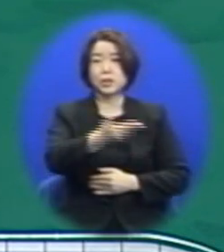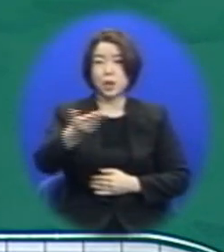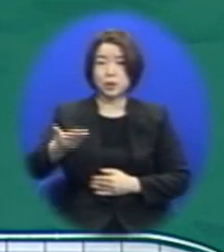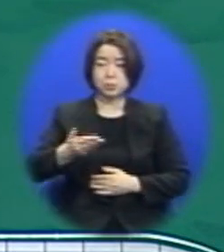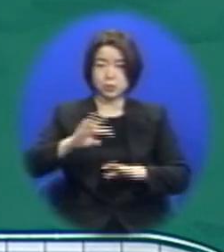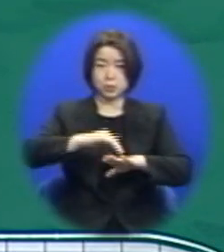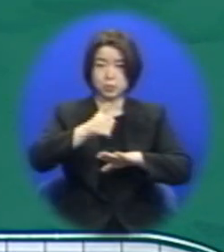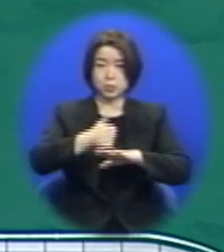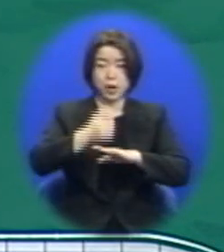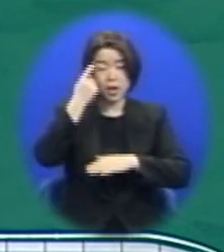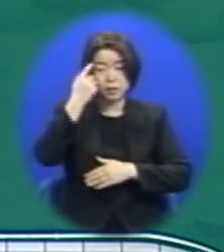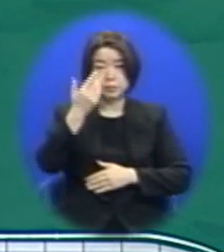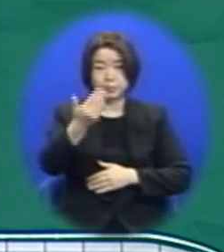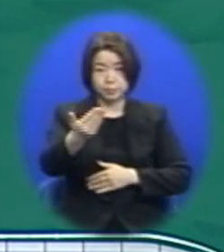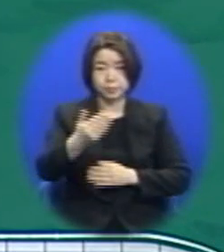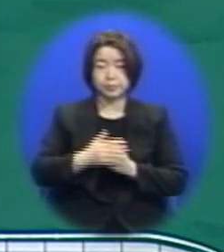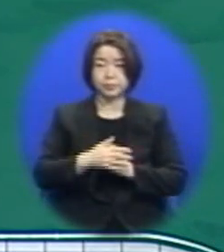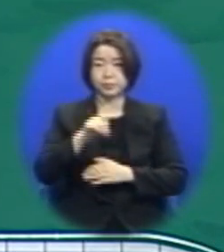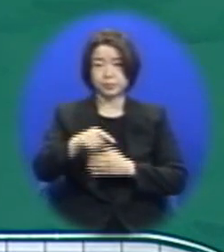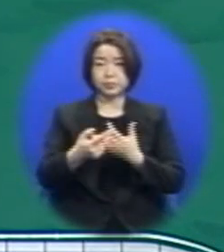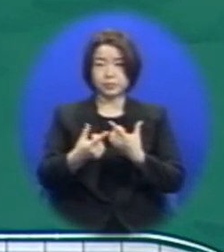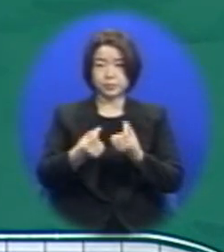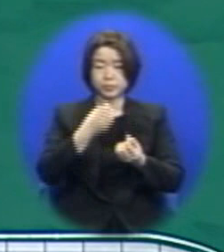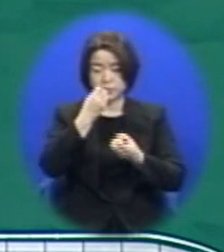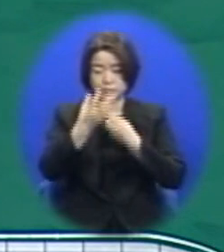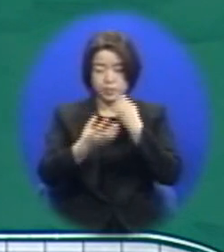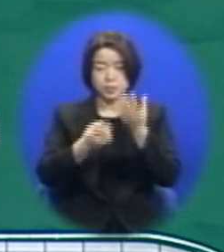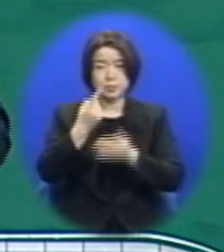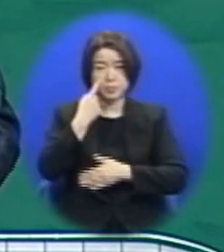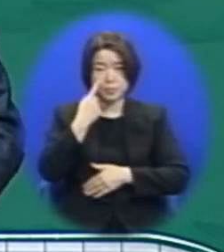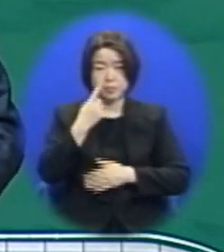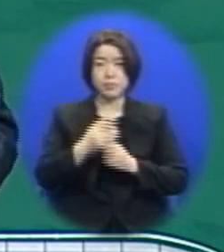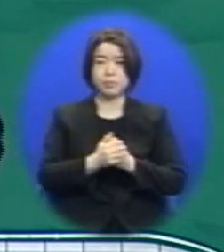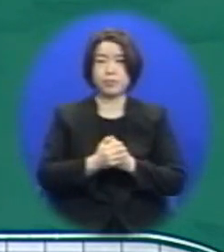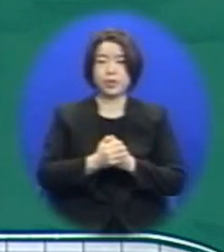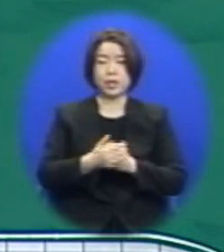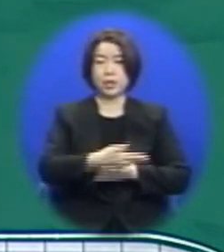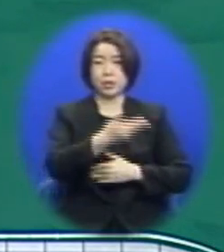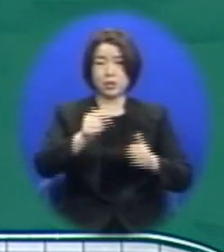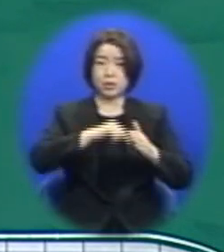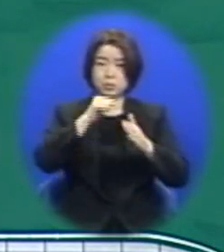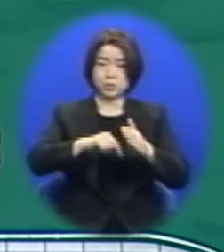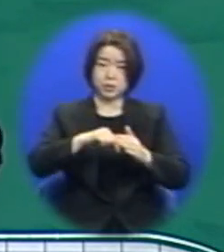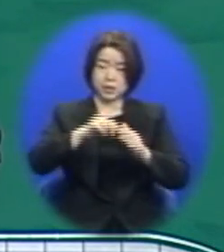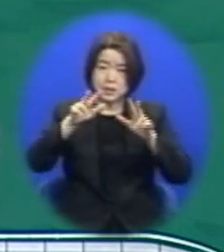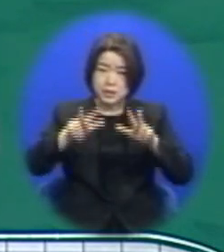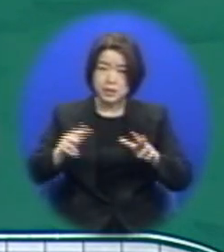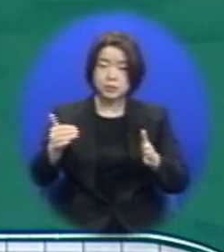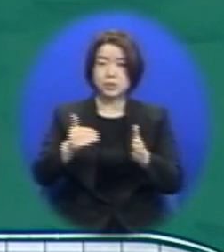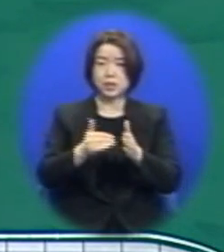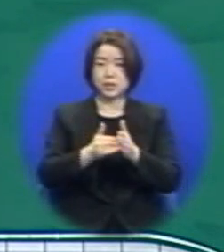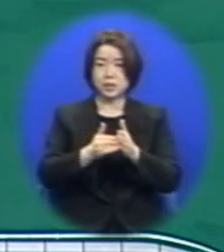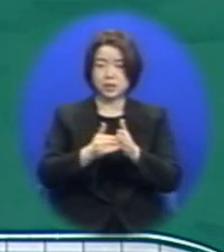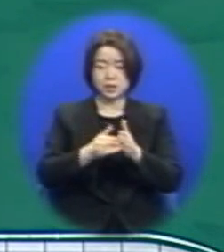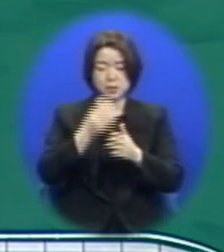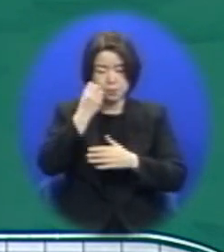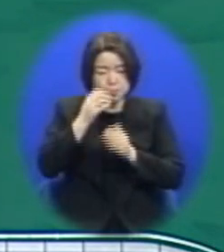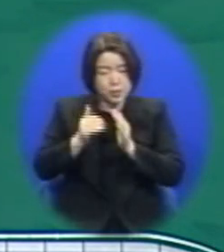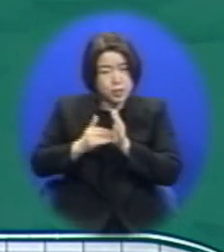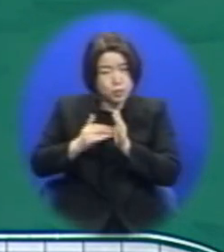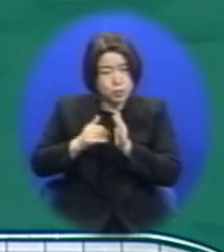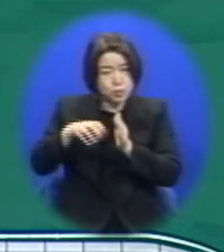정말 왕이십니까? 그렇게 고백하십시오. 여러분 속에 지금까지 교묘하게 숨어서